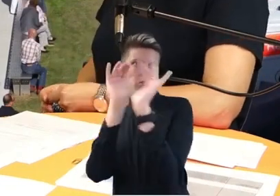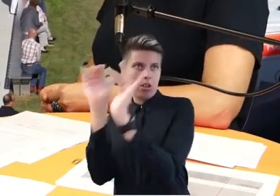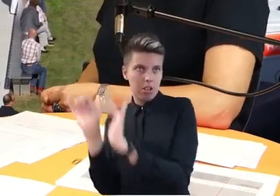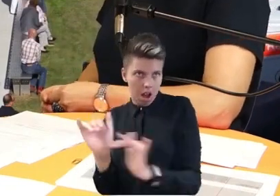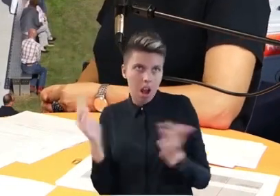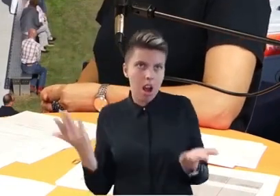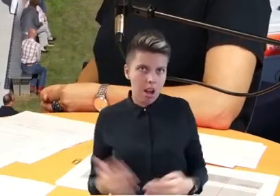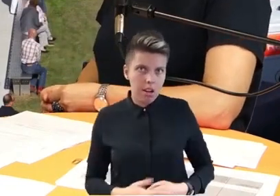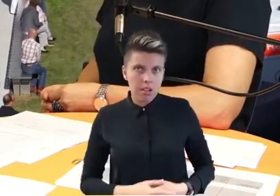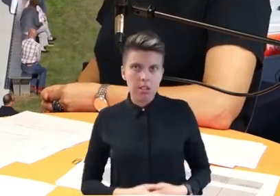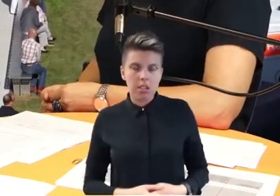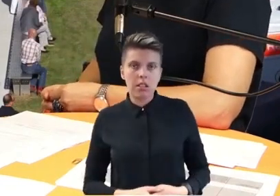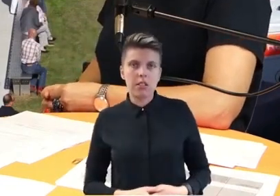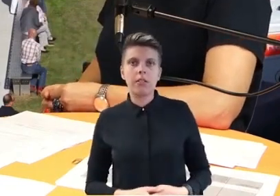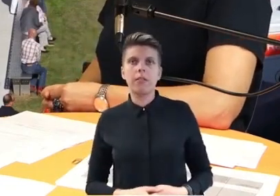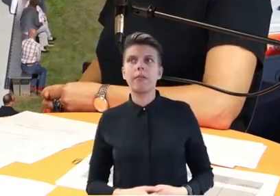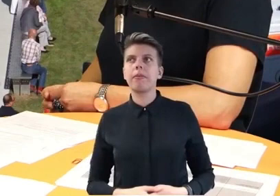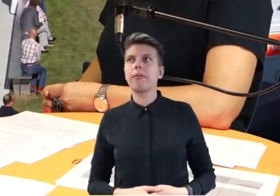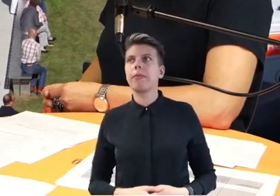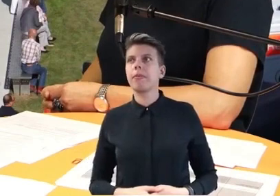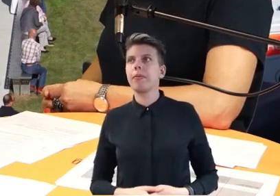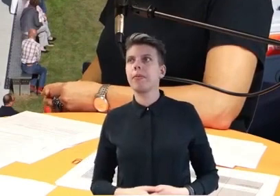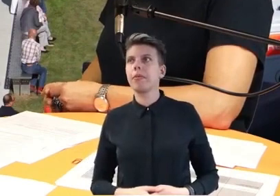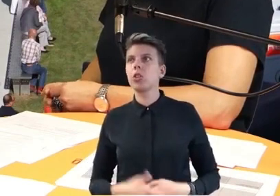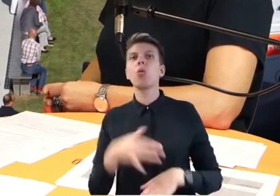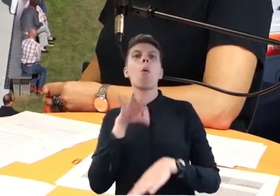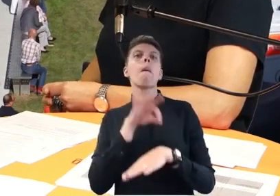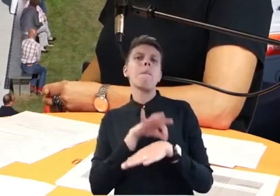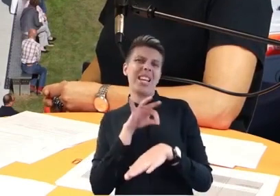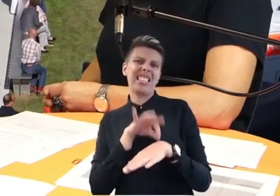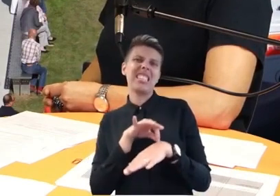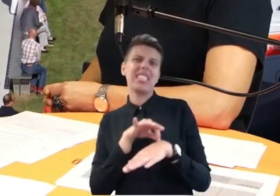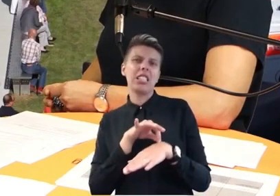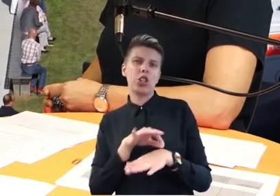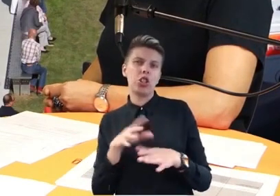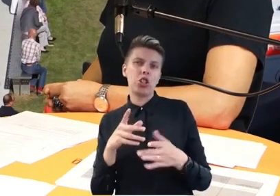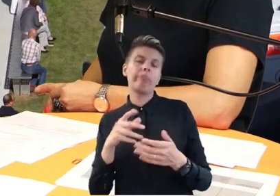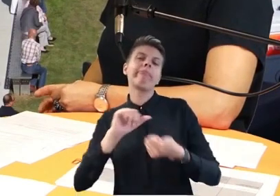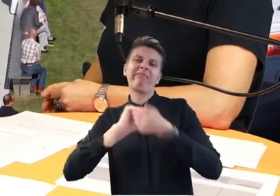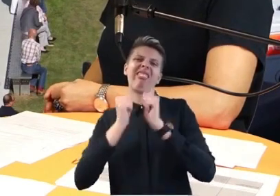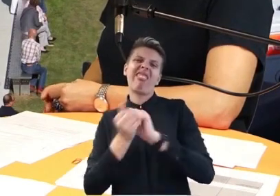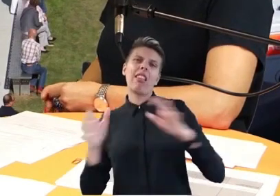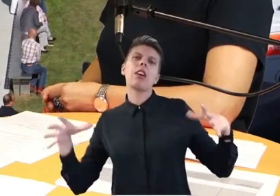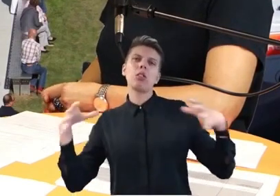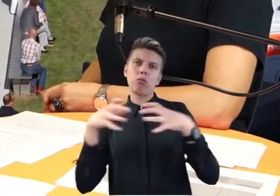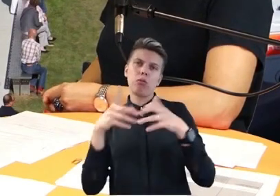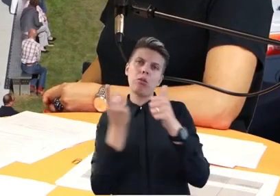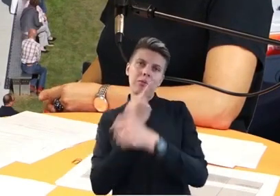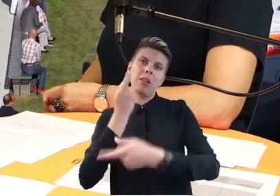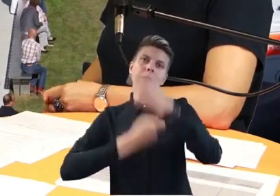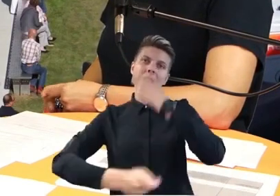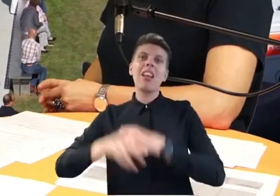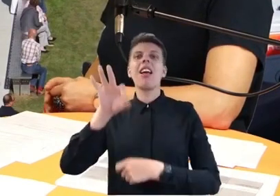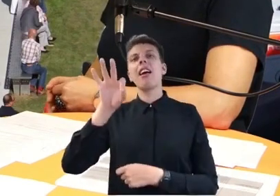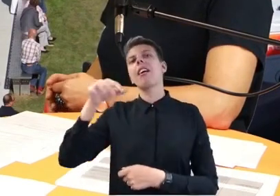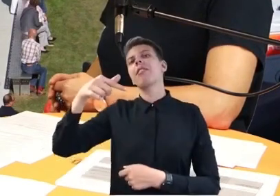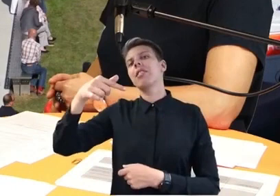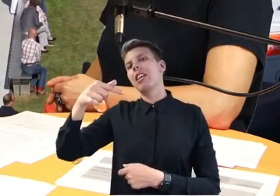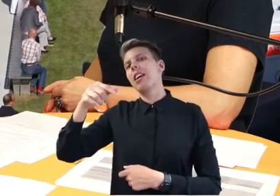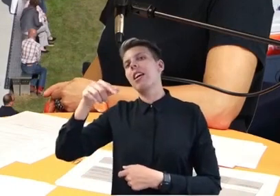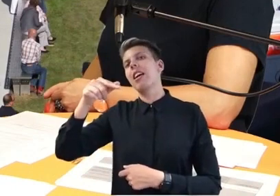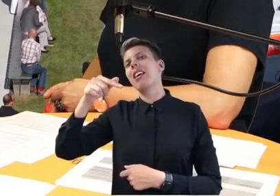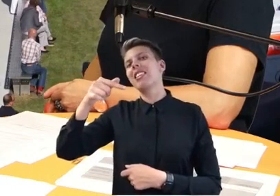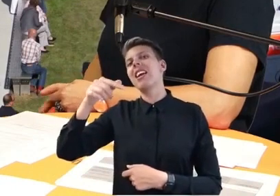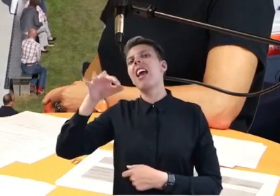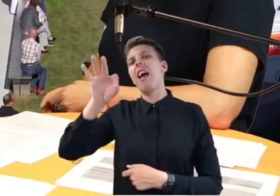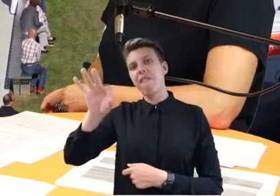super. Genau, zum Leistungsspektrum dieser medizinischen Taskforce zählt hauptsächlich der Behandlungsplatz MTF. Dort werden